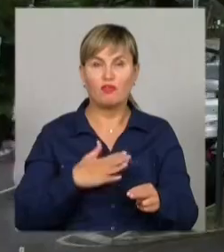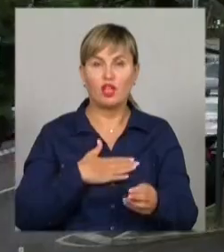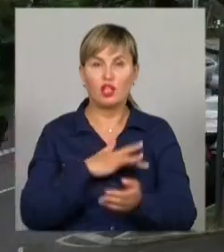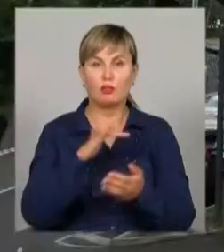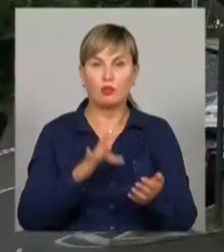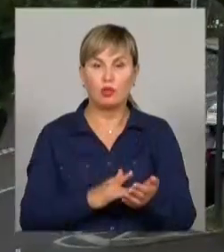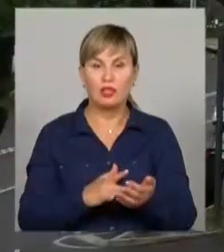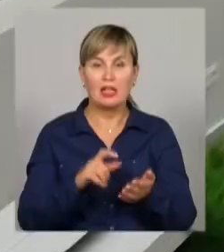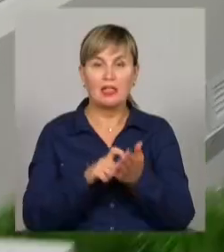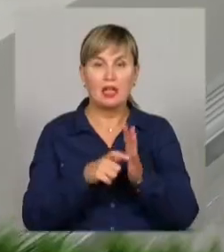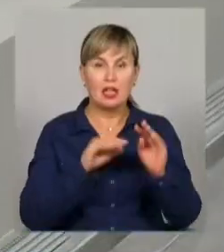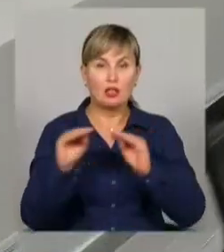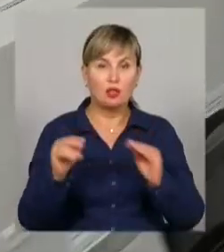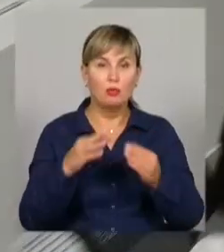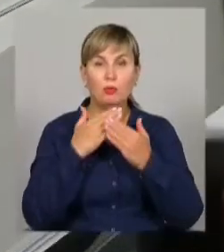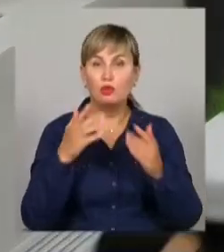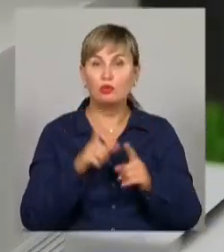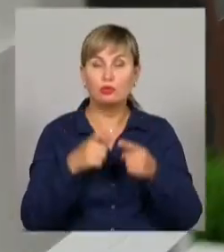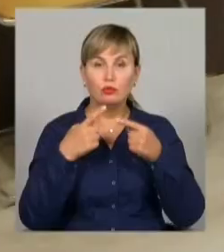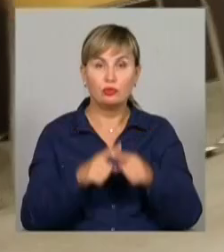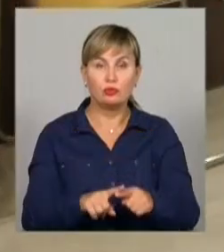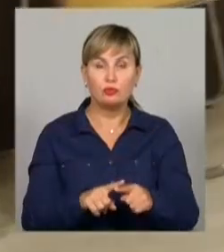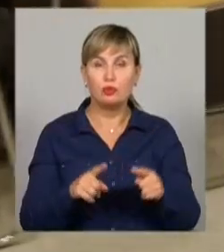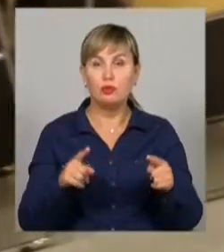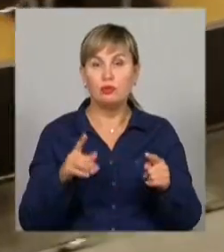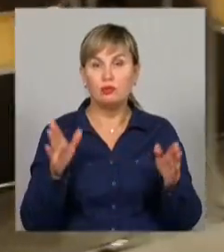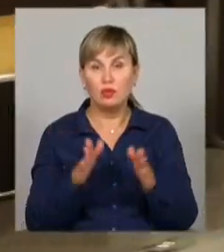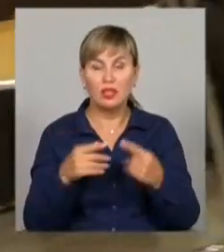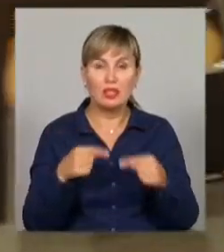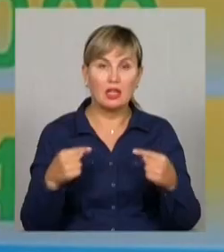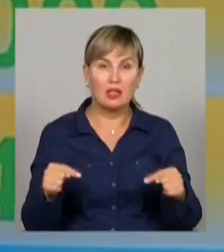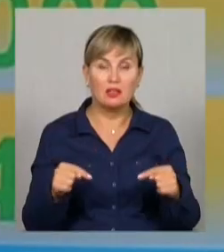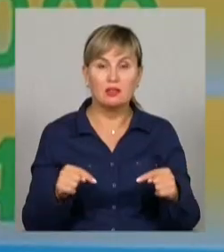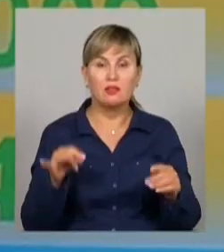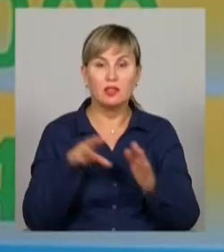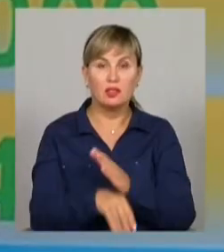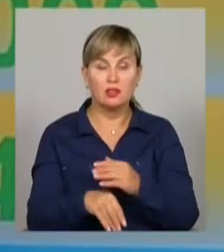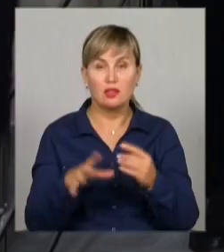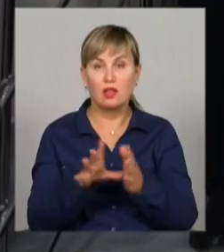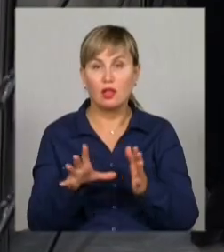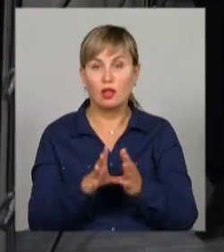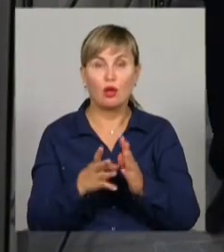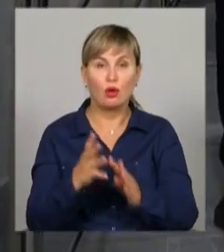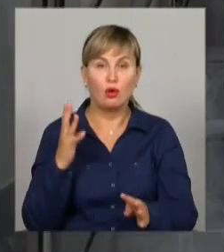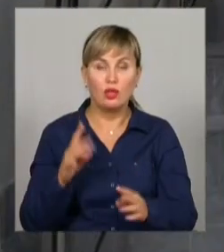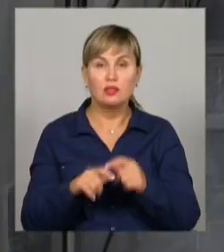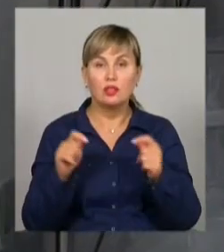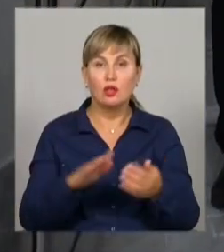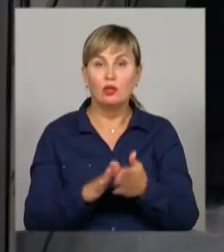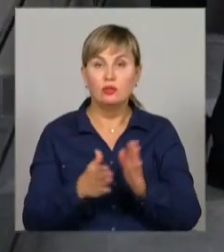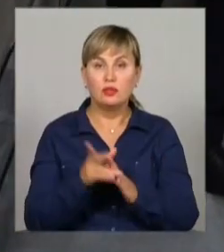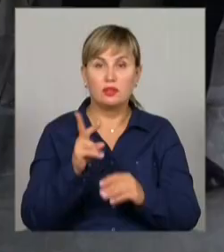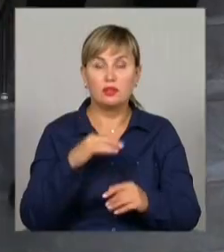городе. Здание оснащено по последнему слову техники, минимум бюрократии, другой волокиты. Внедрили систему электронной очереди. Создали условия для